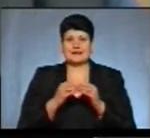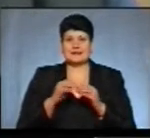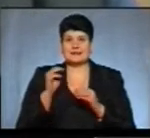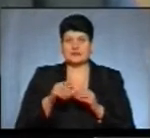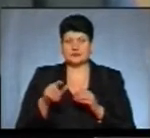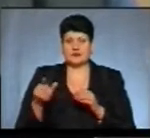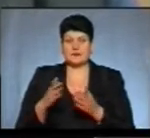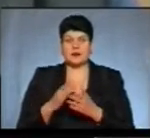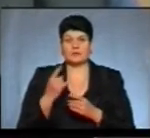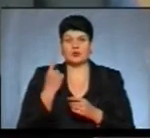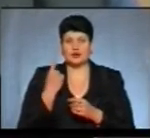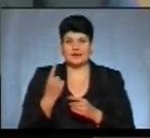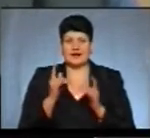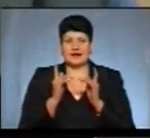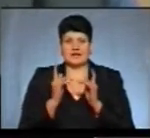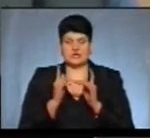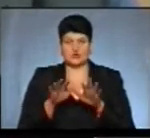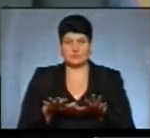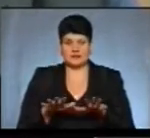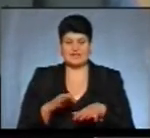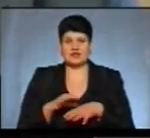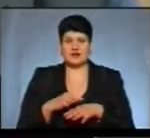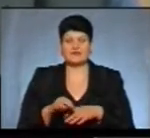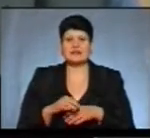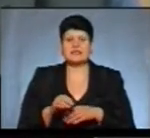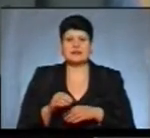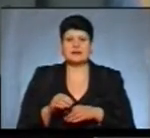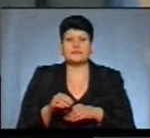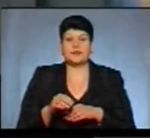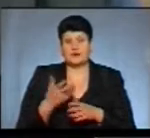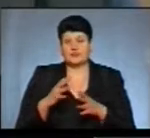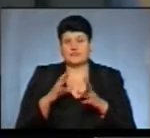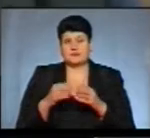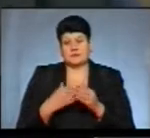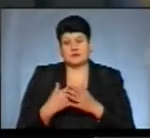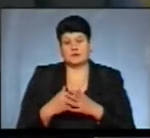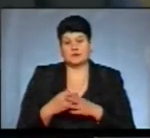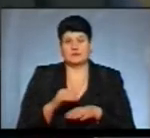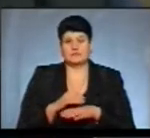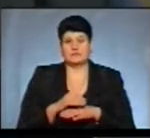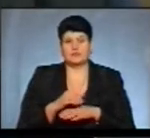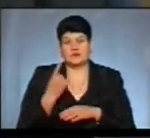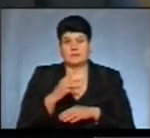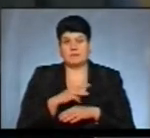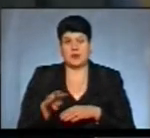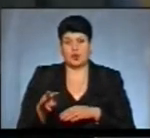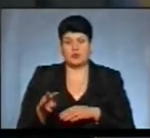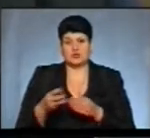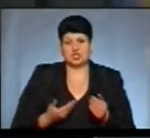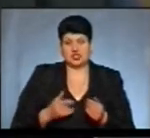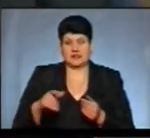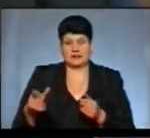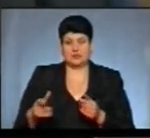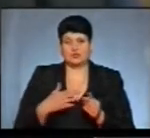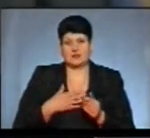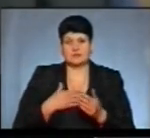має бути одне ліжко-місце для жертв насильства. Якщо взяти, що на середньому області проживає 1 мільйон жителів, нам потрібно таке ну, на